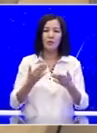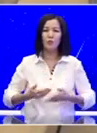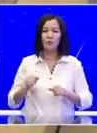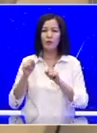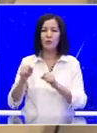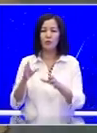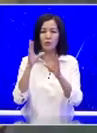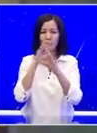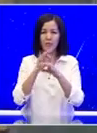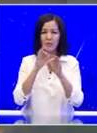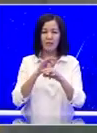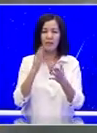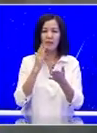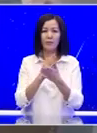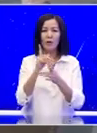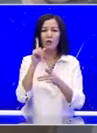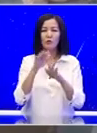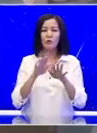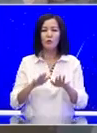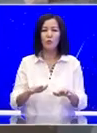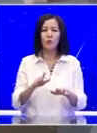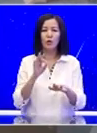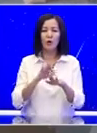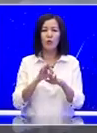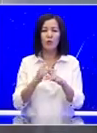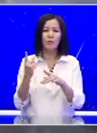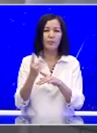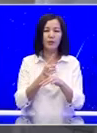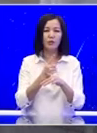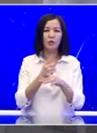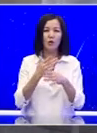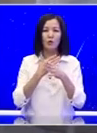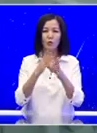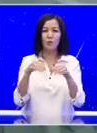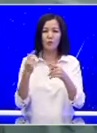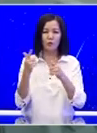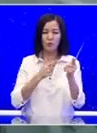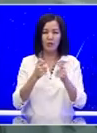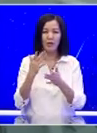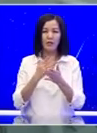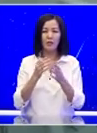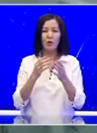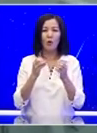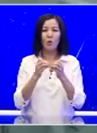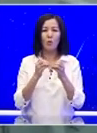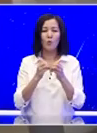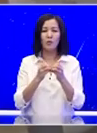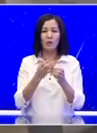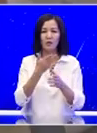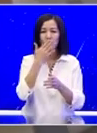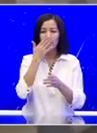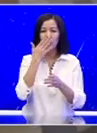зертхана мен дәріхана бар. 100 орындық госпиталь науқастарға алғашқы және мамандандырылған көмек көрсетілады. 11-дей өкпені желдету